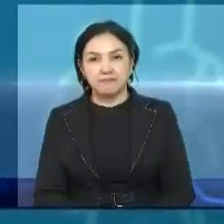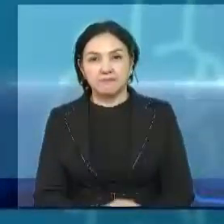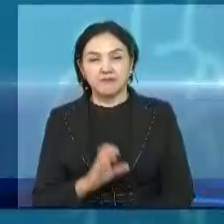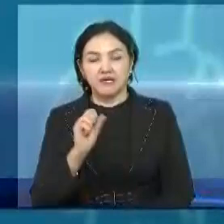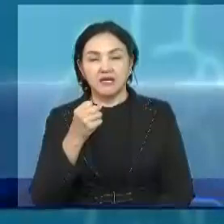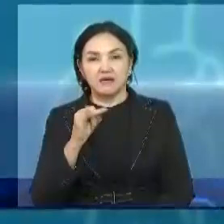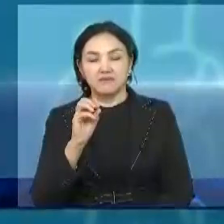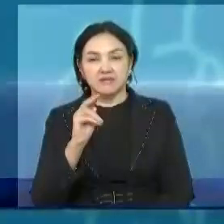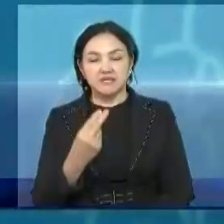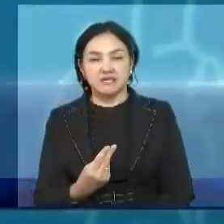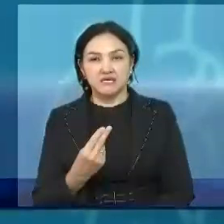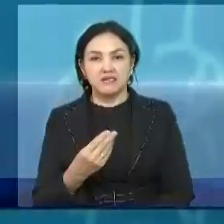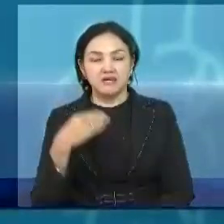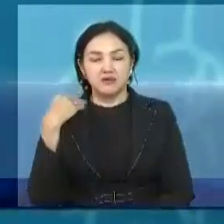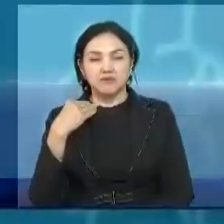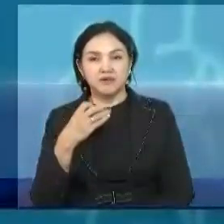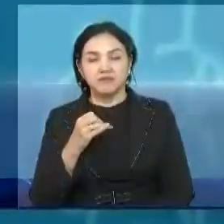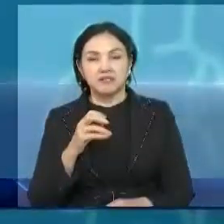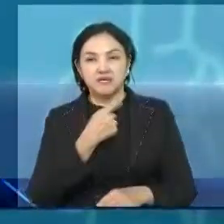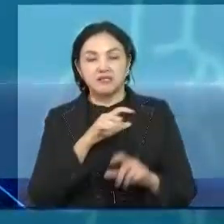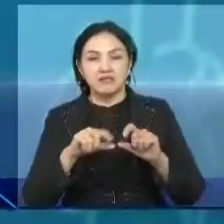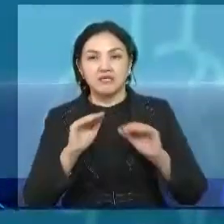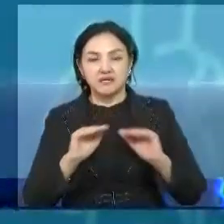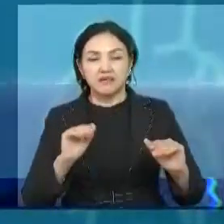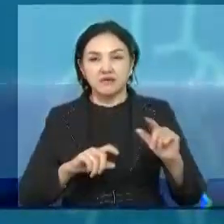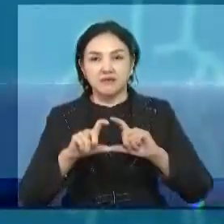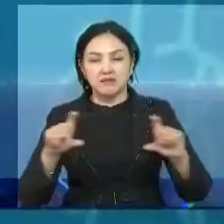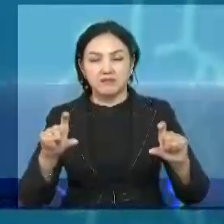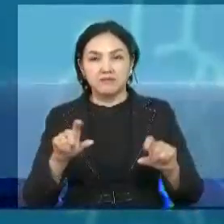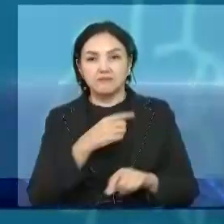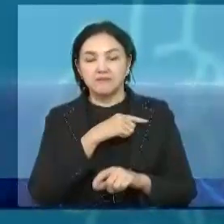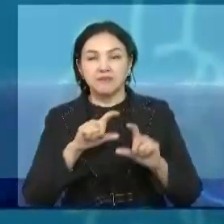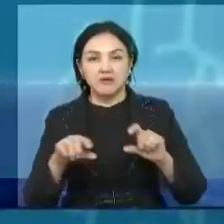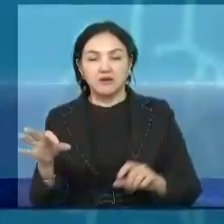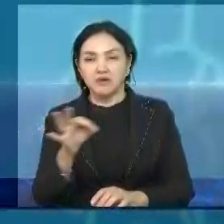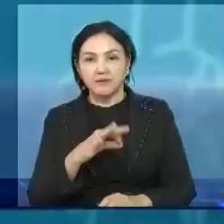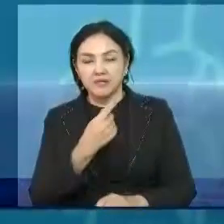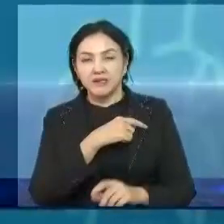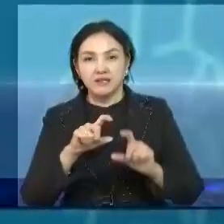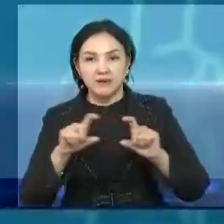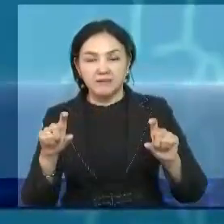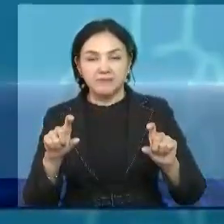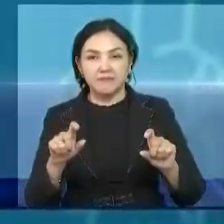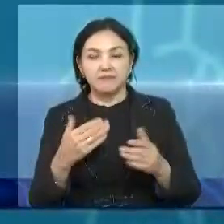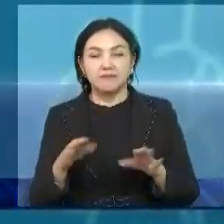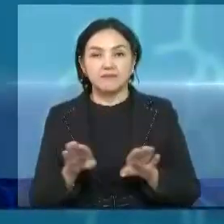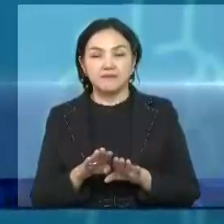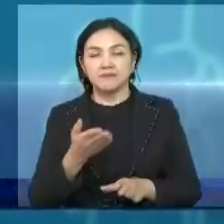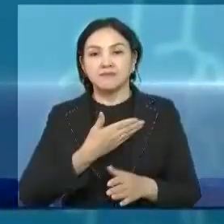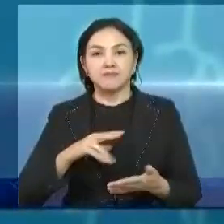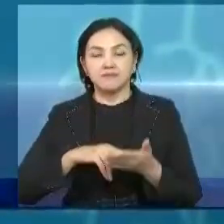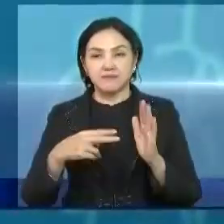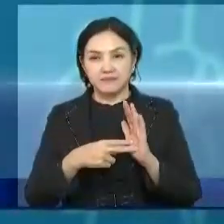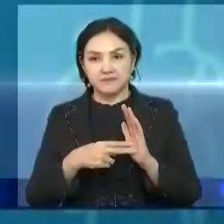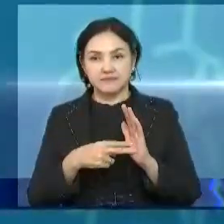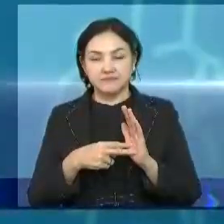АМЦ в Актюбинском медицинском центре, в детские больницы, городской детской больницы, областной детской больницы. Также мы